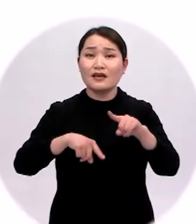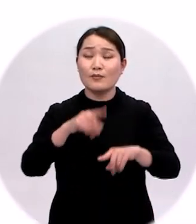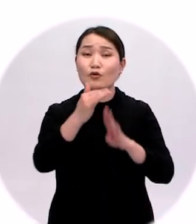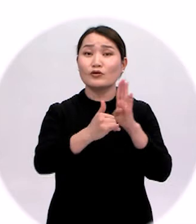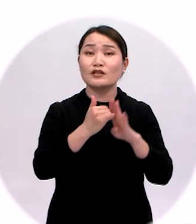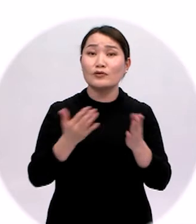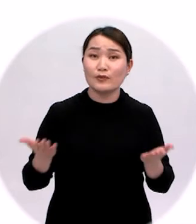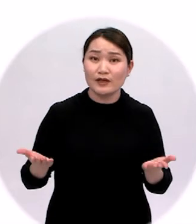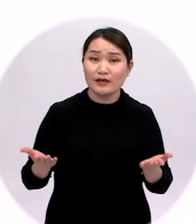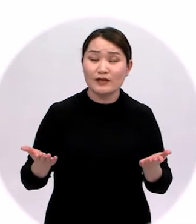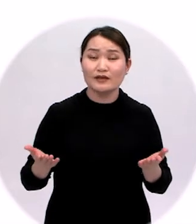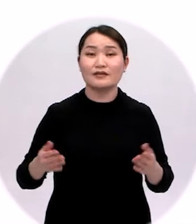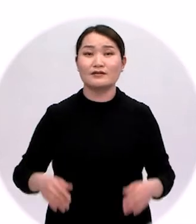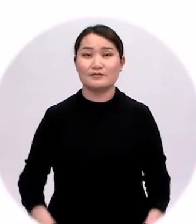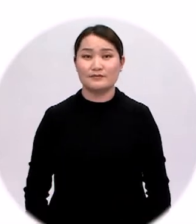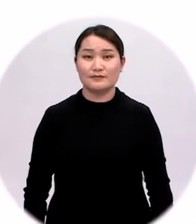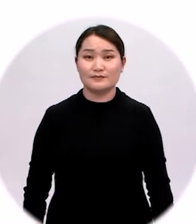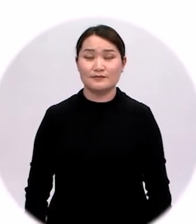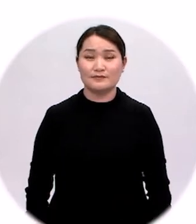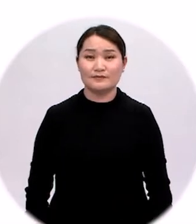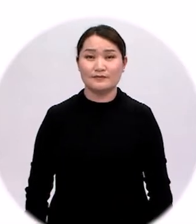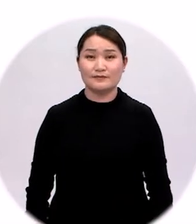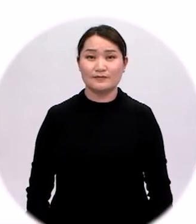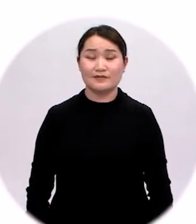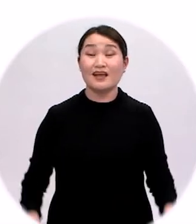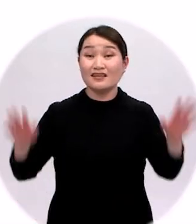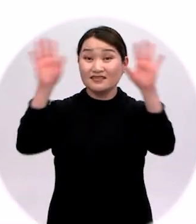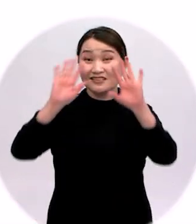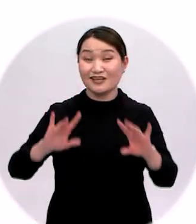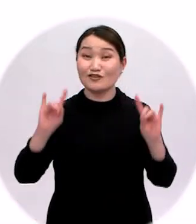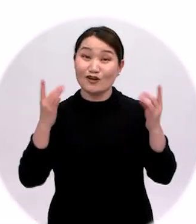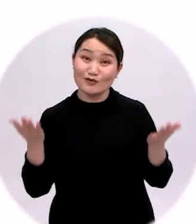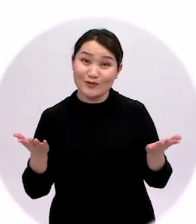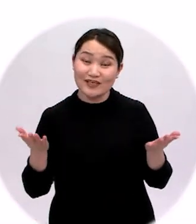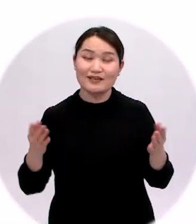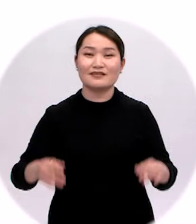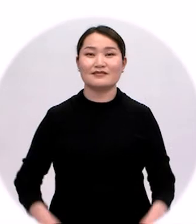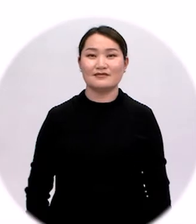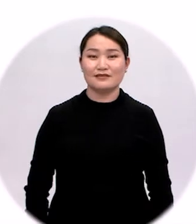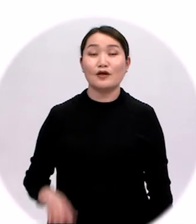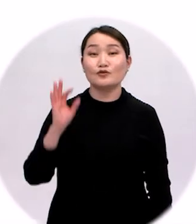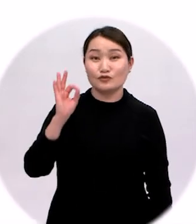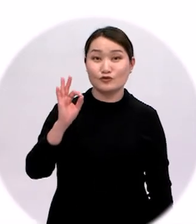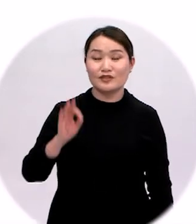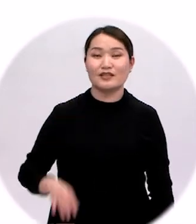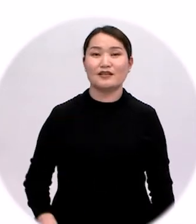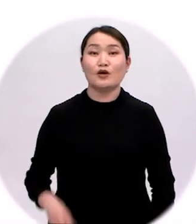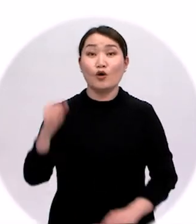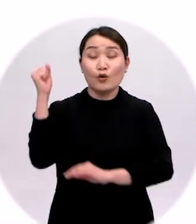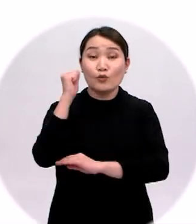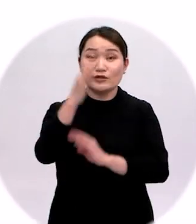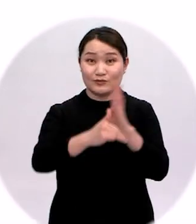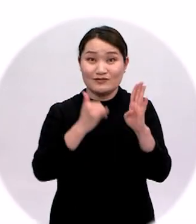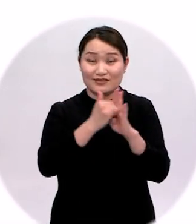өлтрөлд цан чаргаар гулгаж цас мөсөн дээр тоглодог үлээ. Зүйтэй өвлийн